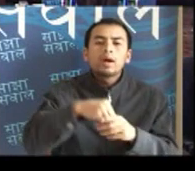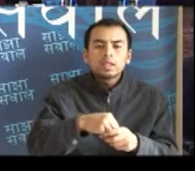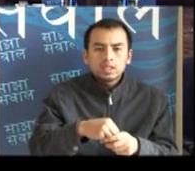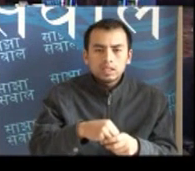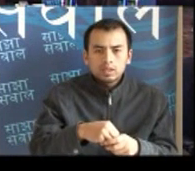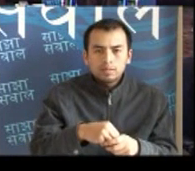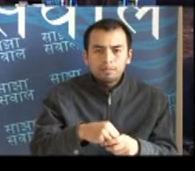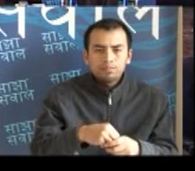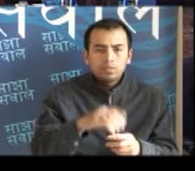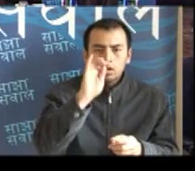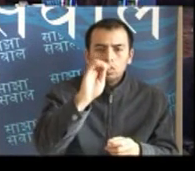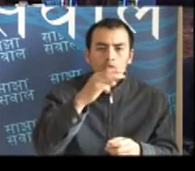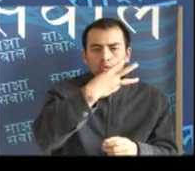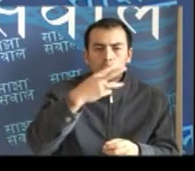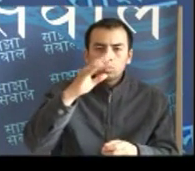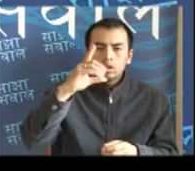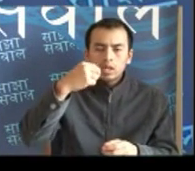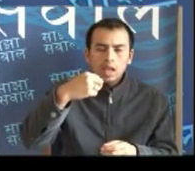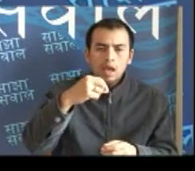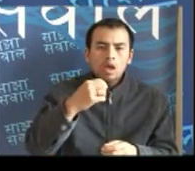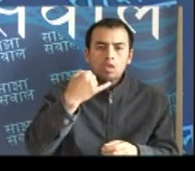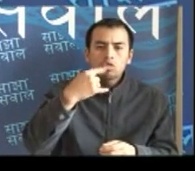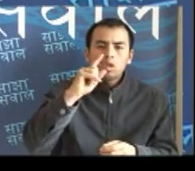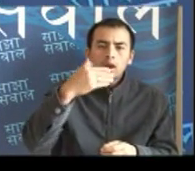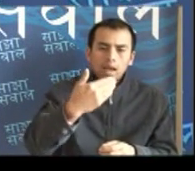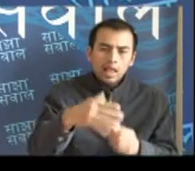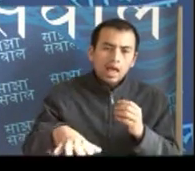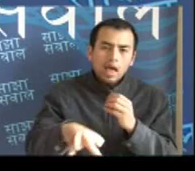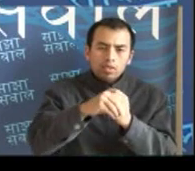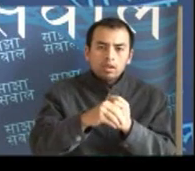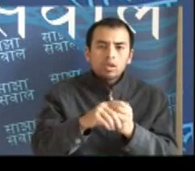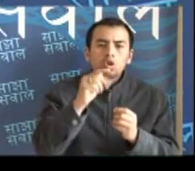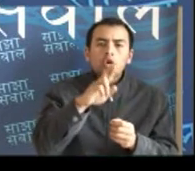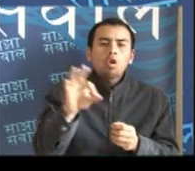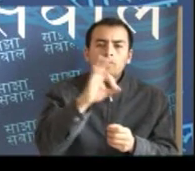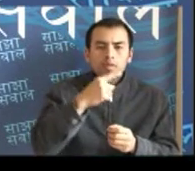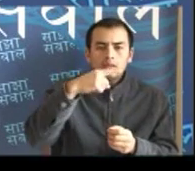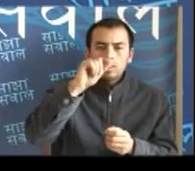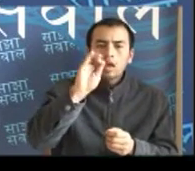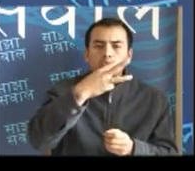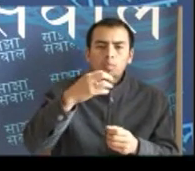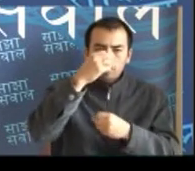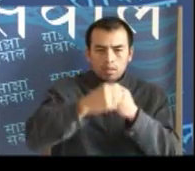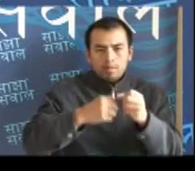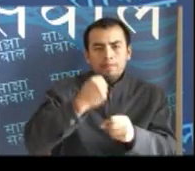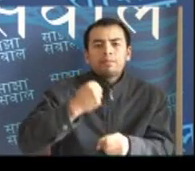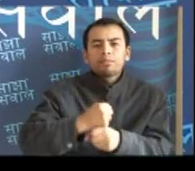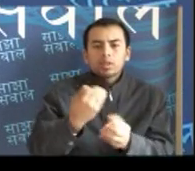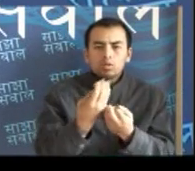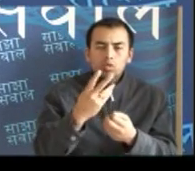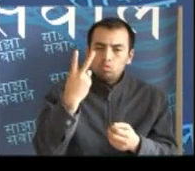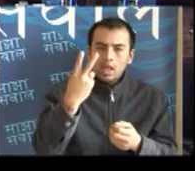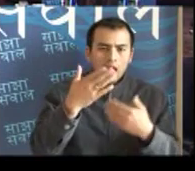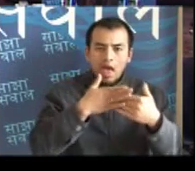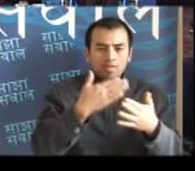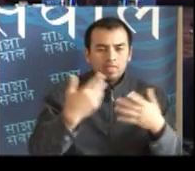हुनुहुन्छ सुशीला ढकाल, जो आन्तरिक राजस्व कार्यालयमा नासु पदमा जागिरे हुनुहुन्छ र उहाँको दुईवटा